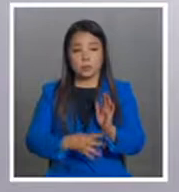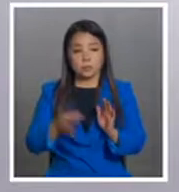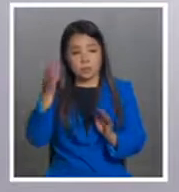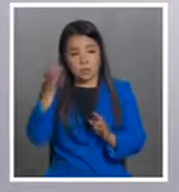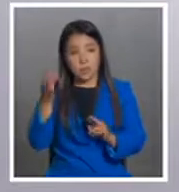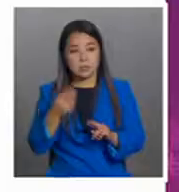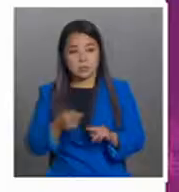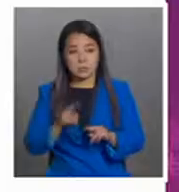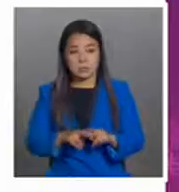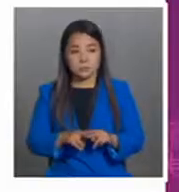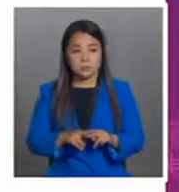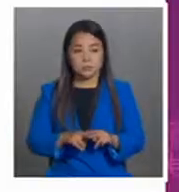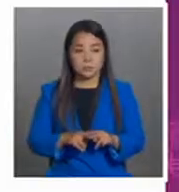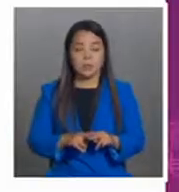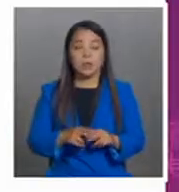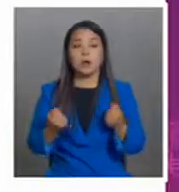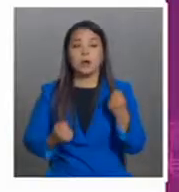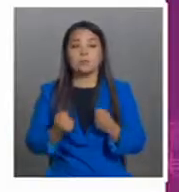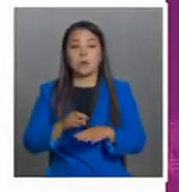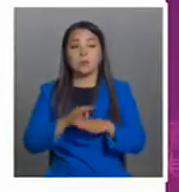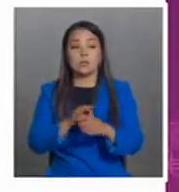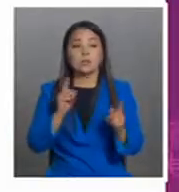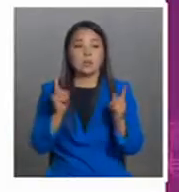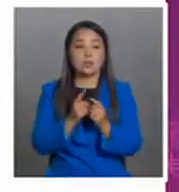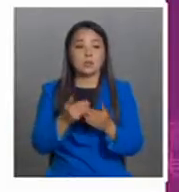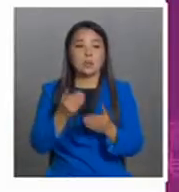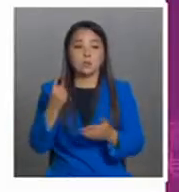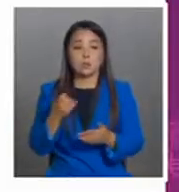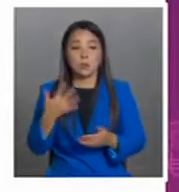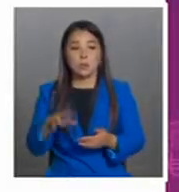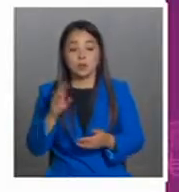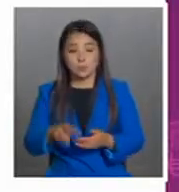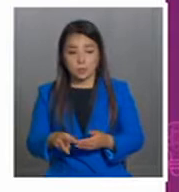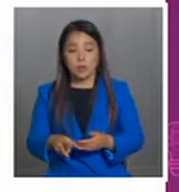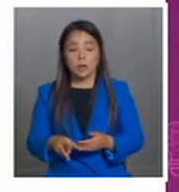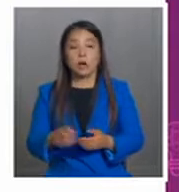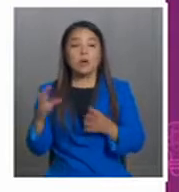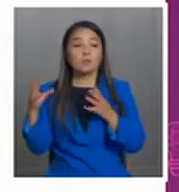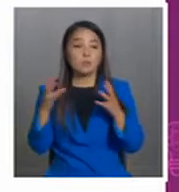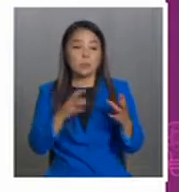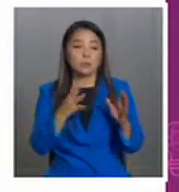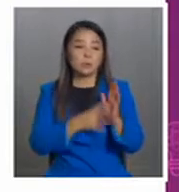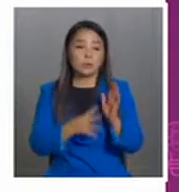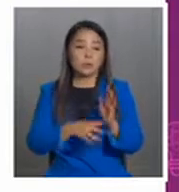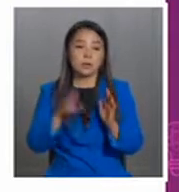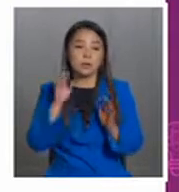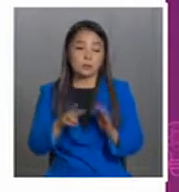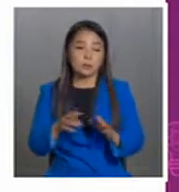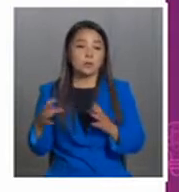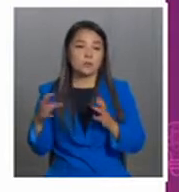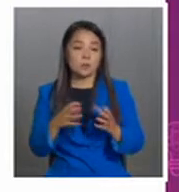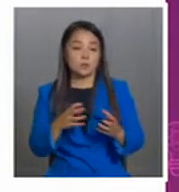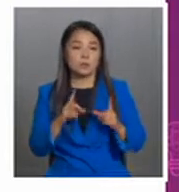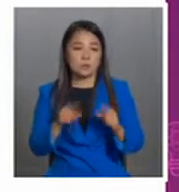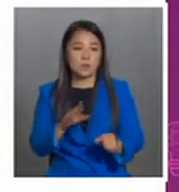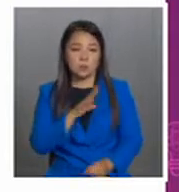Демек, автомобиль кездескенге дейін 150 км жол жүрді, ал автобус 90 км жол жүрген екен. Келесі